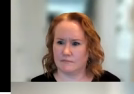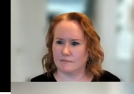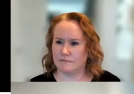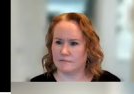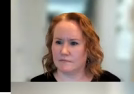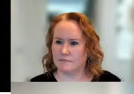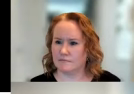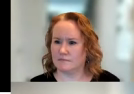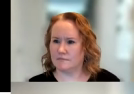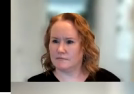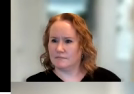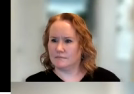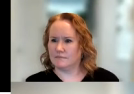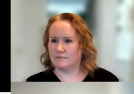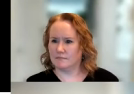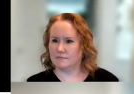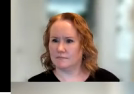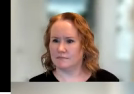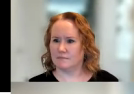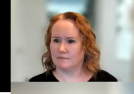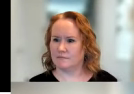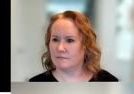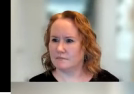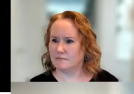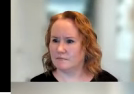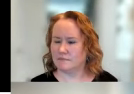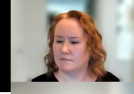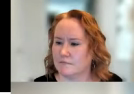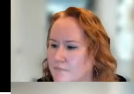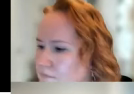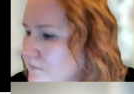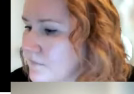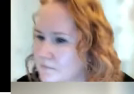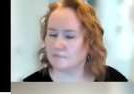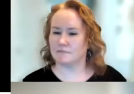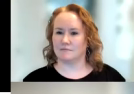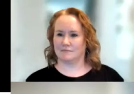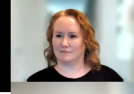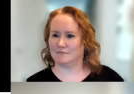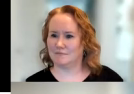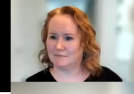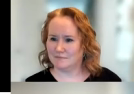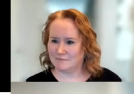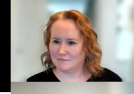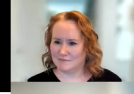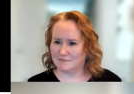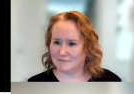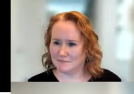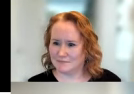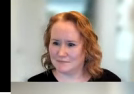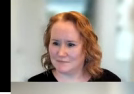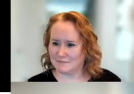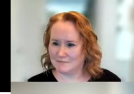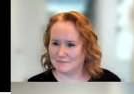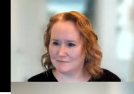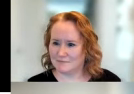direktivet, hva som utgjør tilgjengelighetskravene for de aktuelle varene og tjenestene. Men vi skal også se nærmere